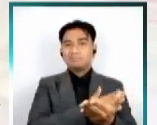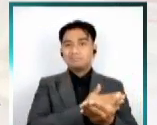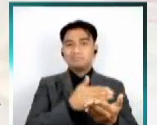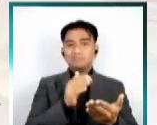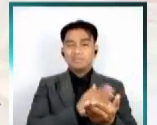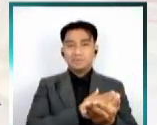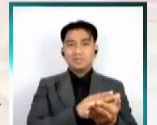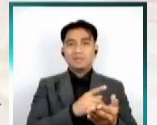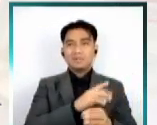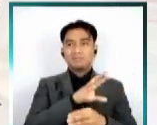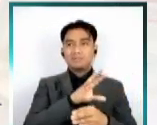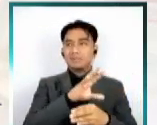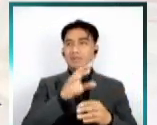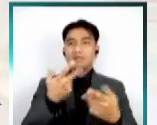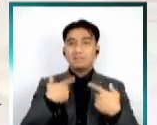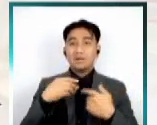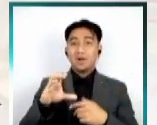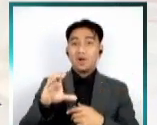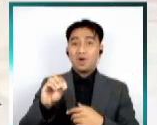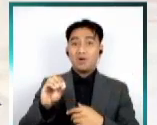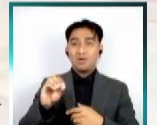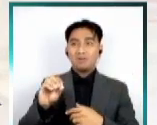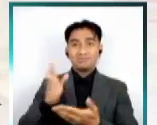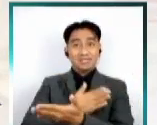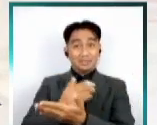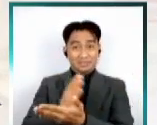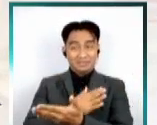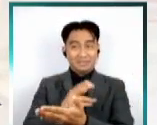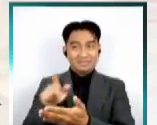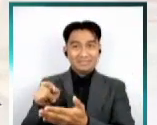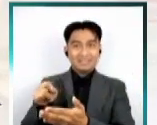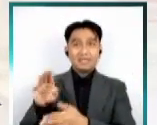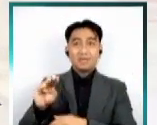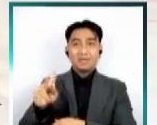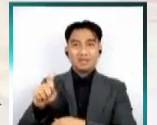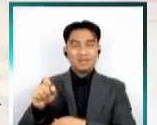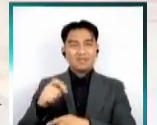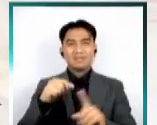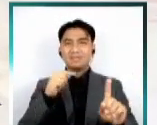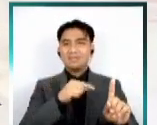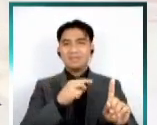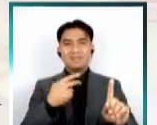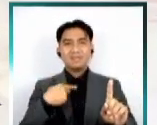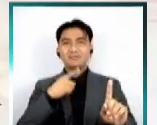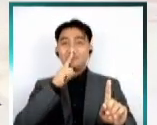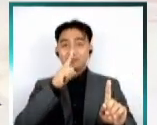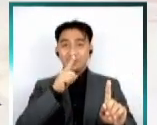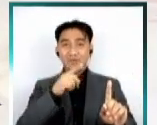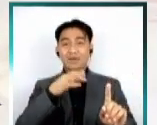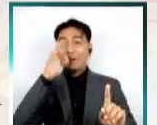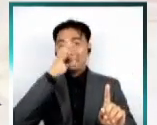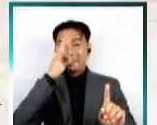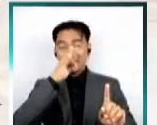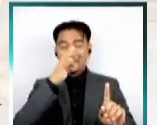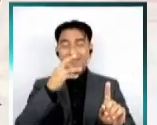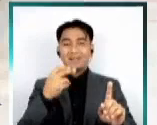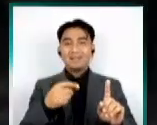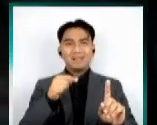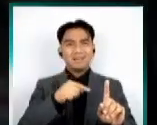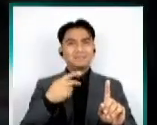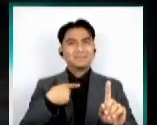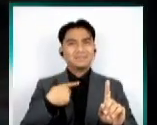SB19 members. Ang singer niya na si Clinton Kane, may dugong Pinoy. Ibinahagi niya ang kwento sa likod ng kanyang love